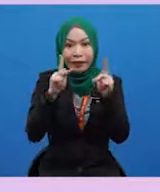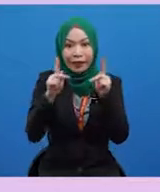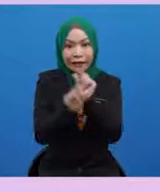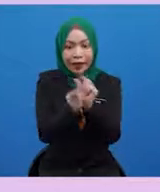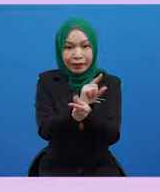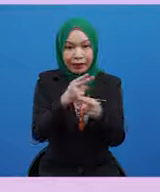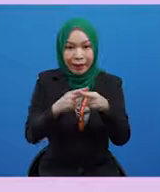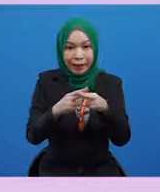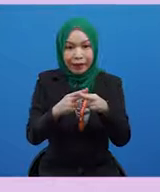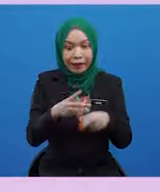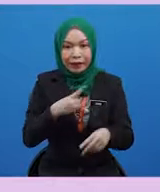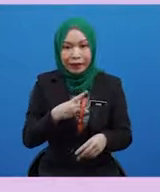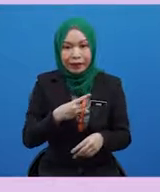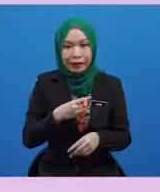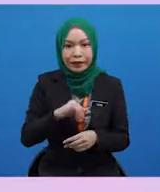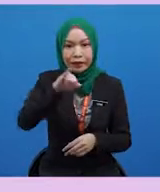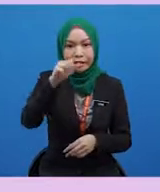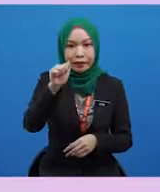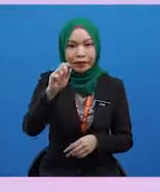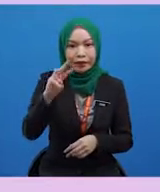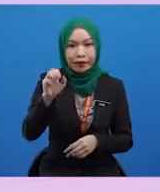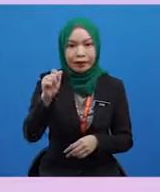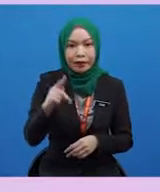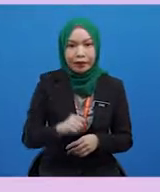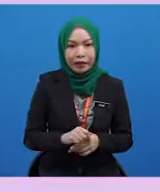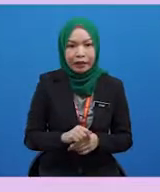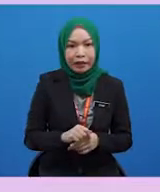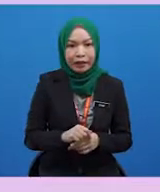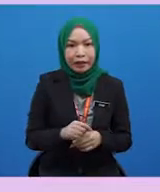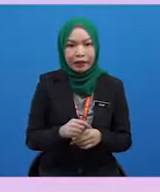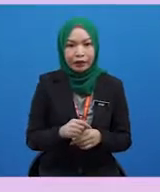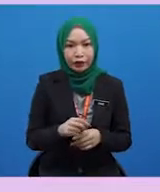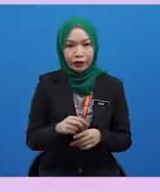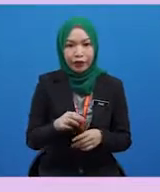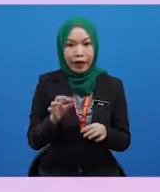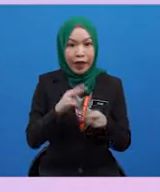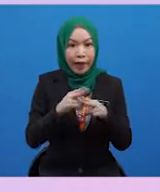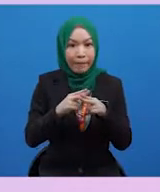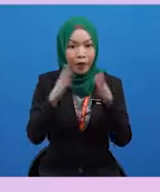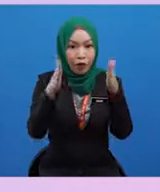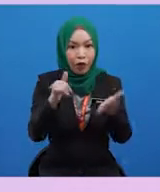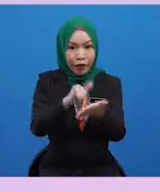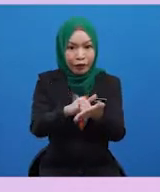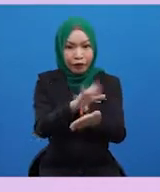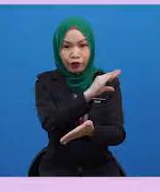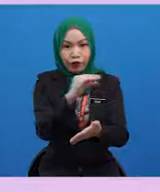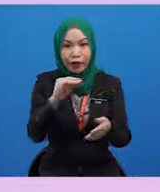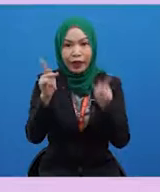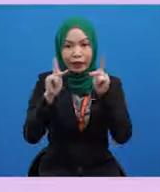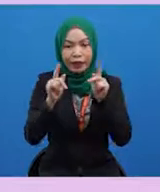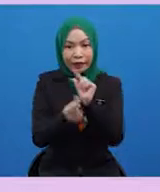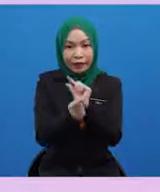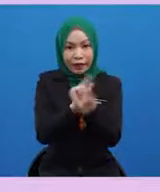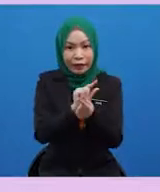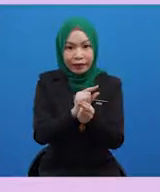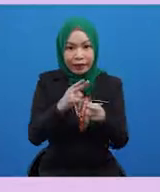jamak, iaitu mereka yang merujuk kepada Fatin dan Aisyah. Kedua, kata ganti nama tunjuk pula digunakan